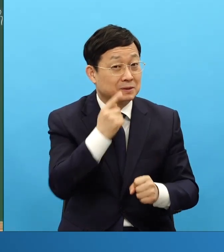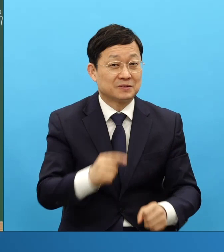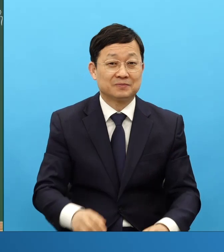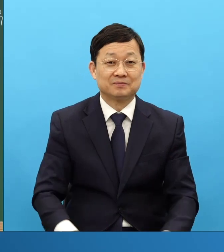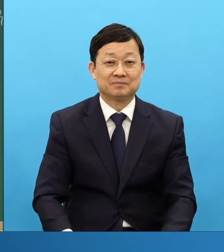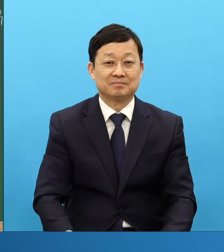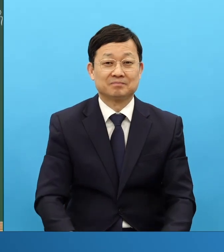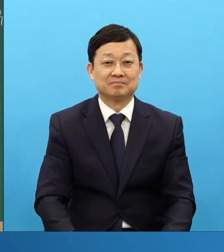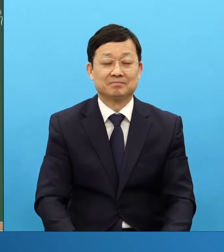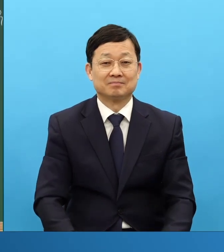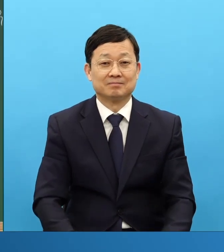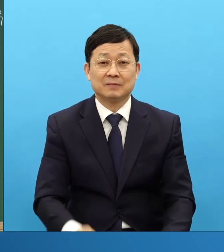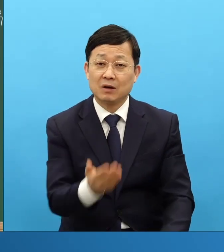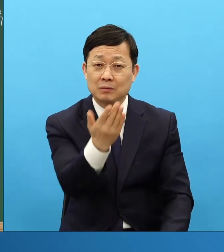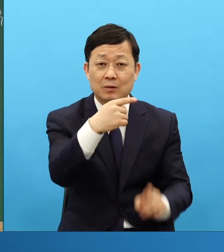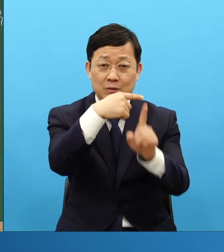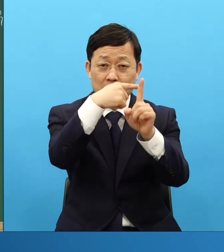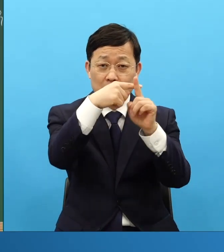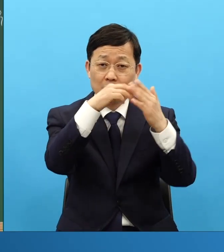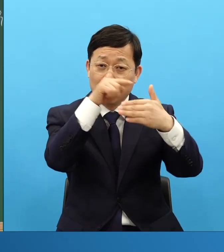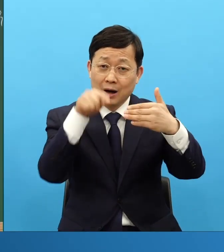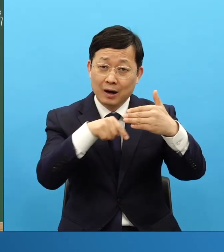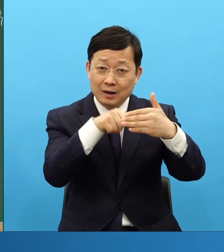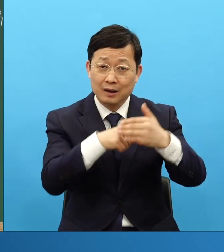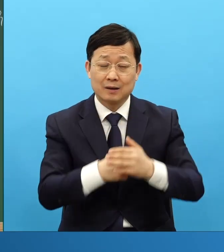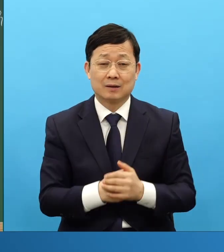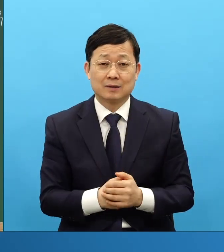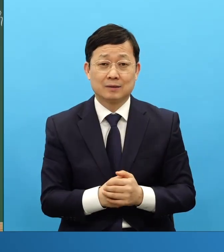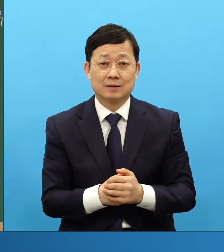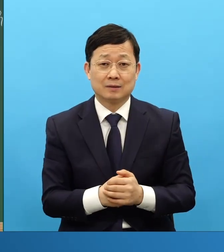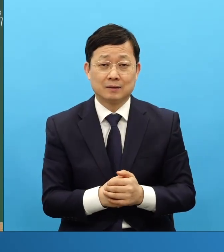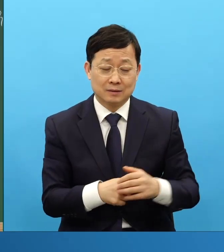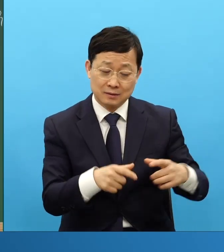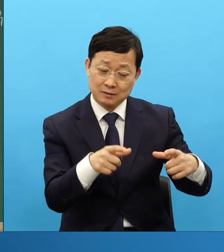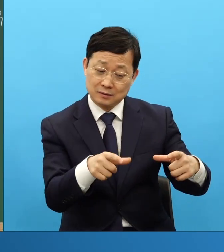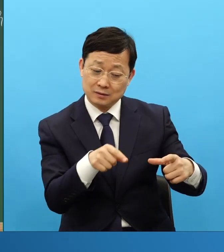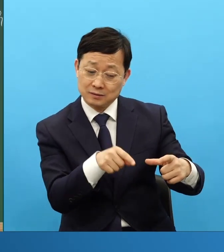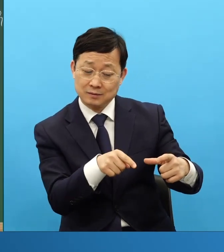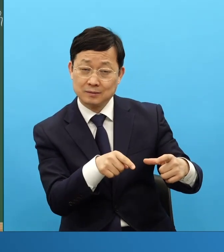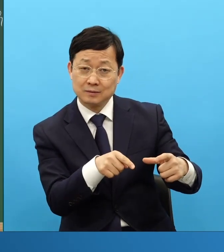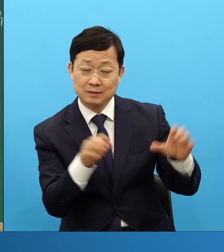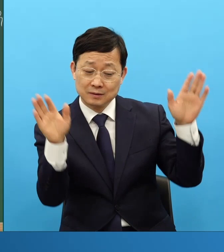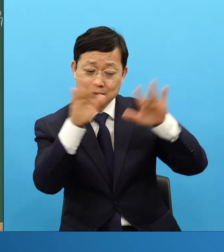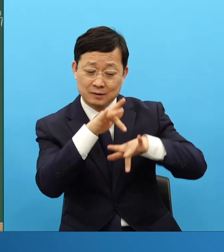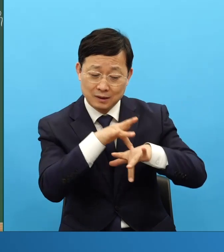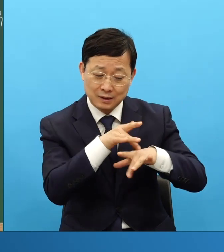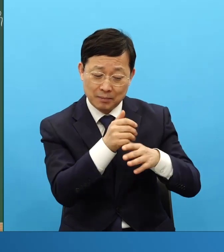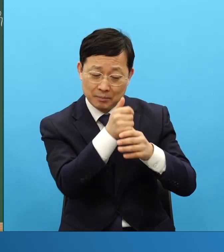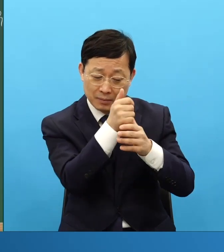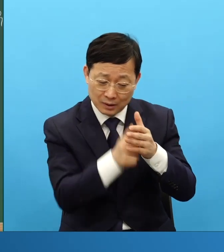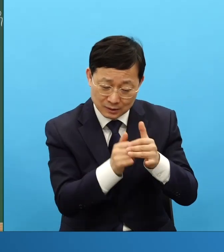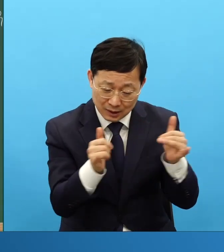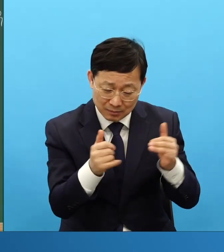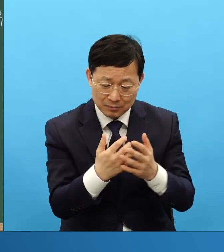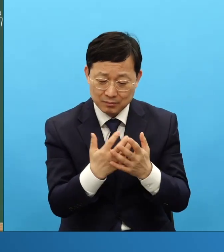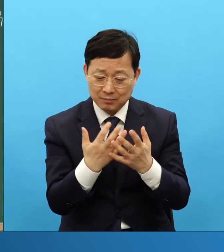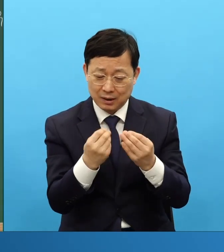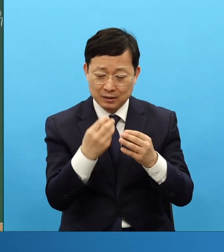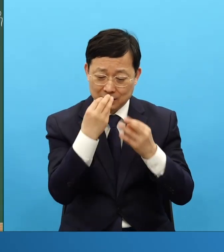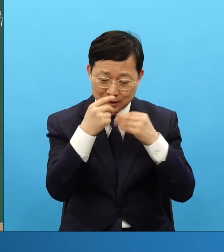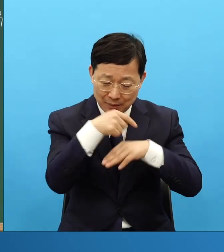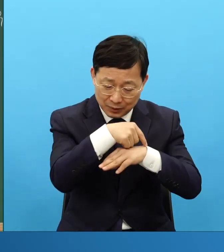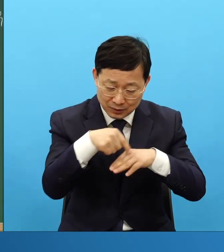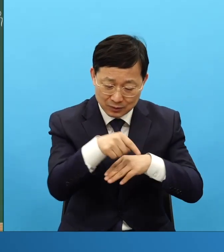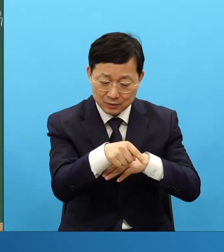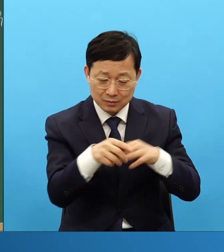it. 여러분 교회에 이 지역에 있는 흑암에 빠진 자들 또 많은 다민족이